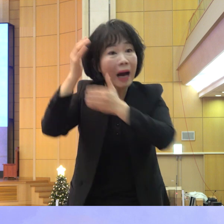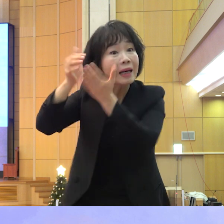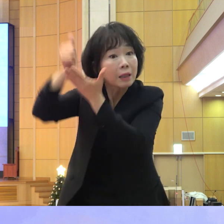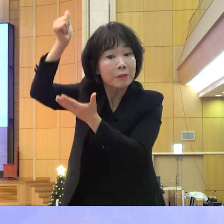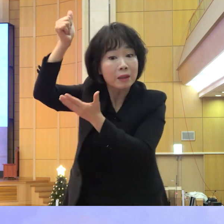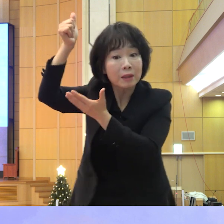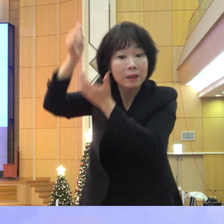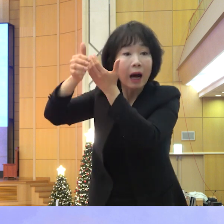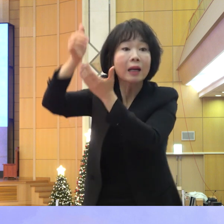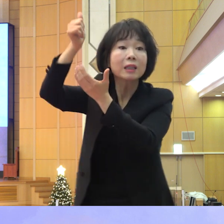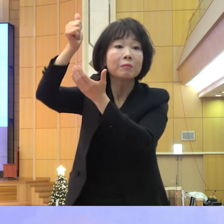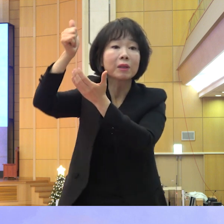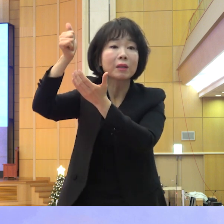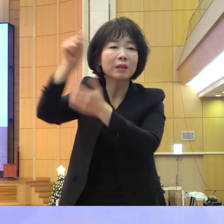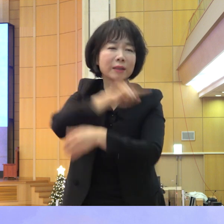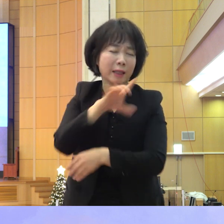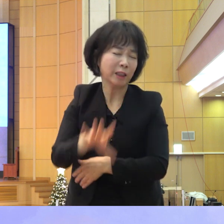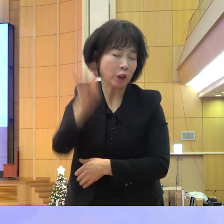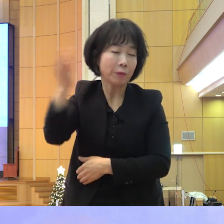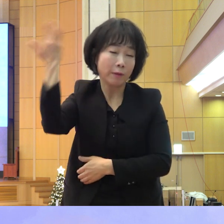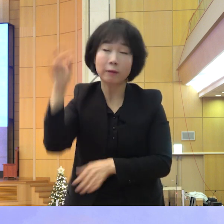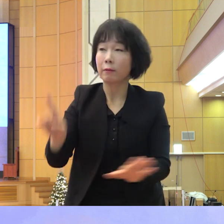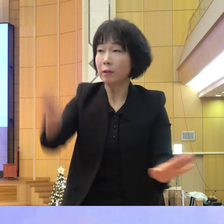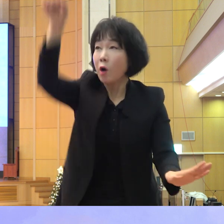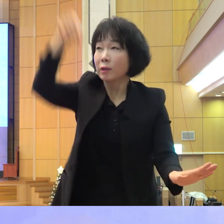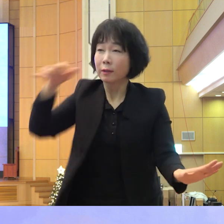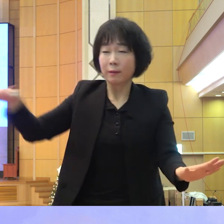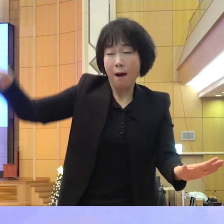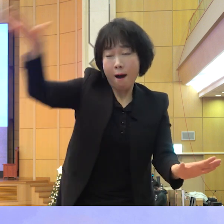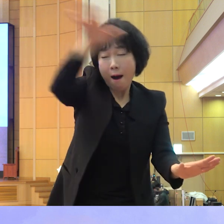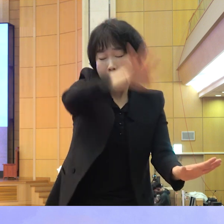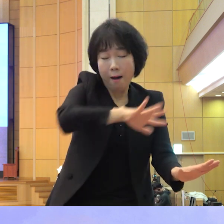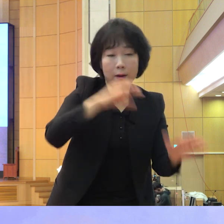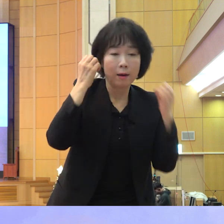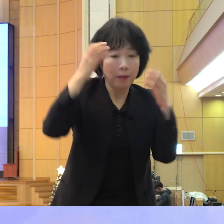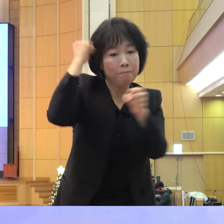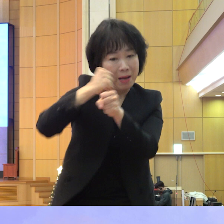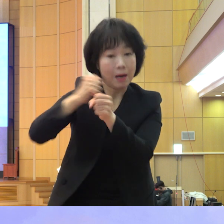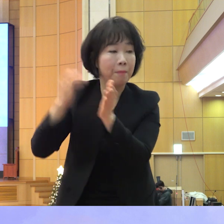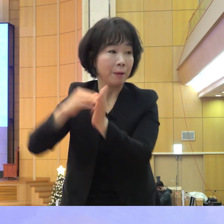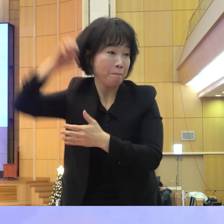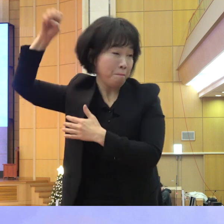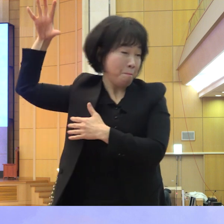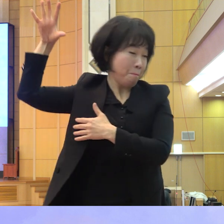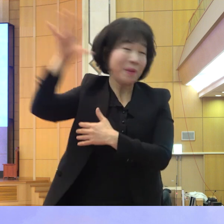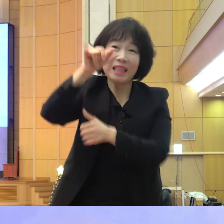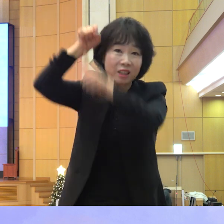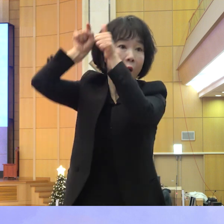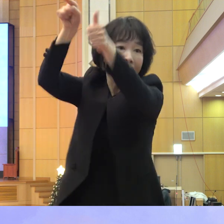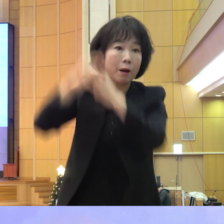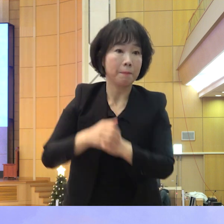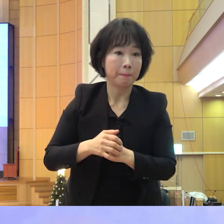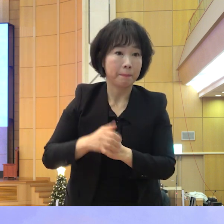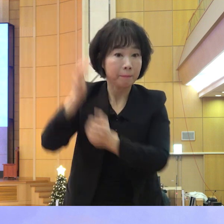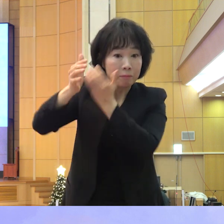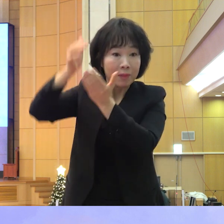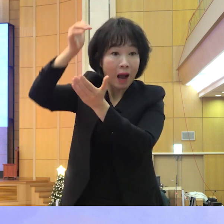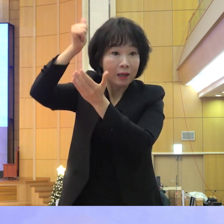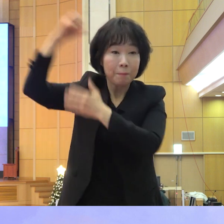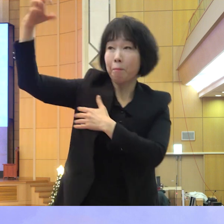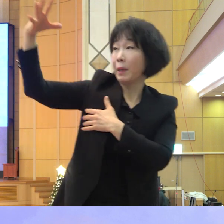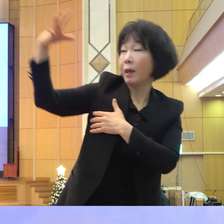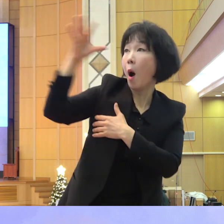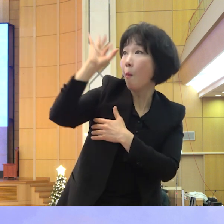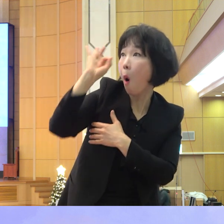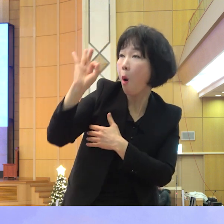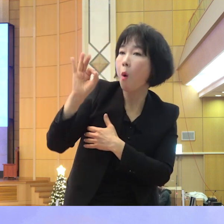태초에 천지를 창조하시는데 빛이 있으라, 빛이 있었고 하나님